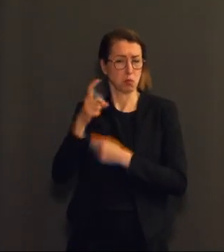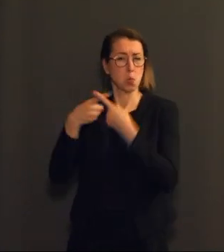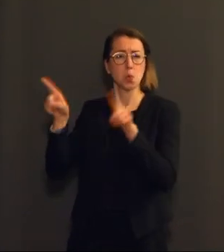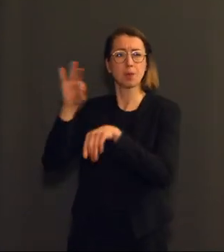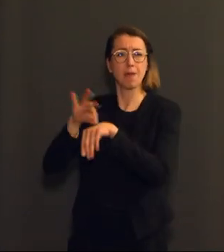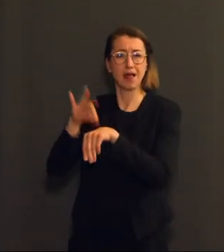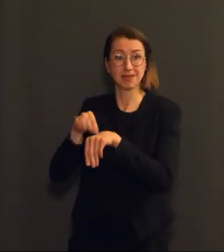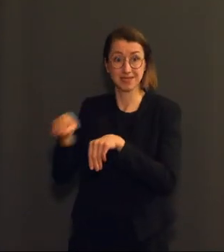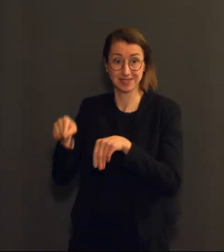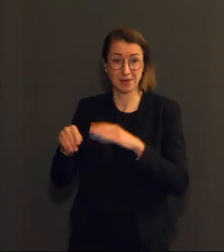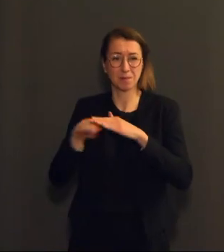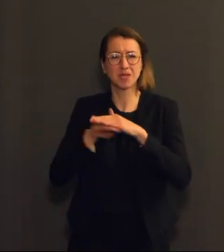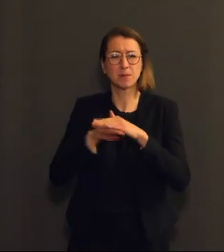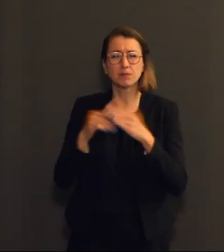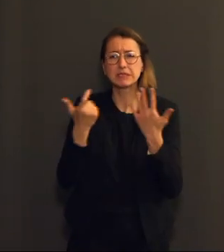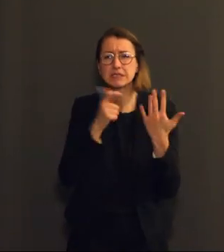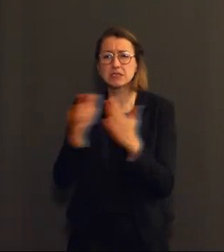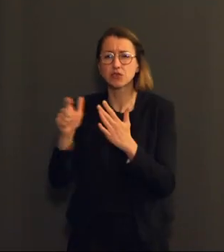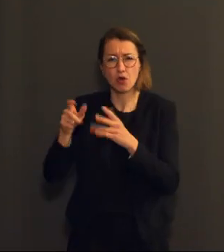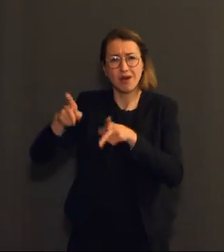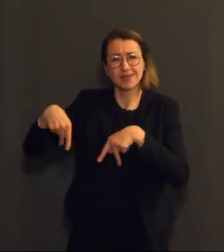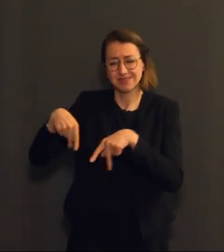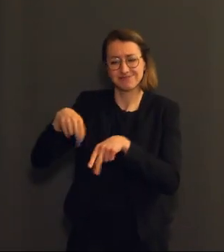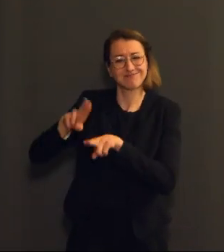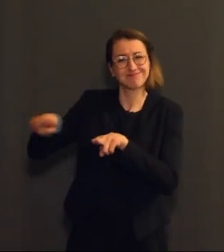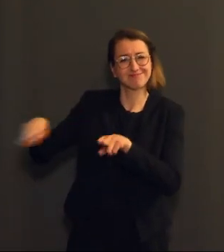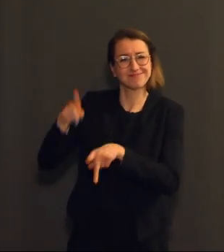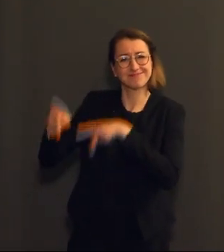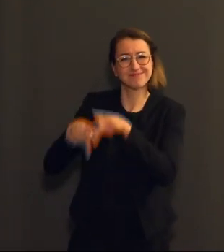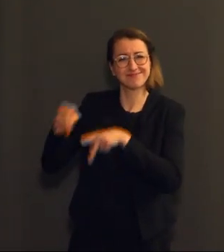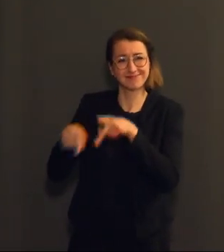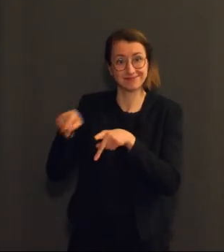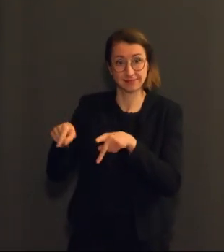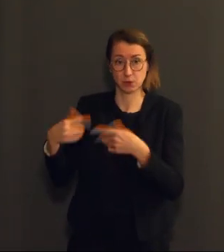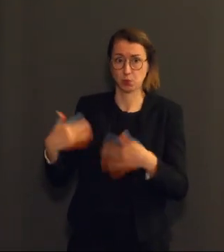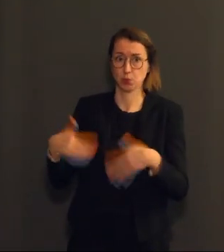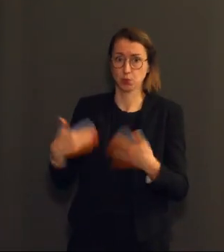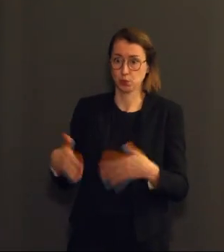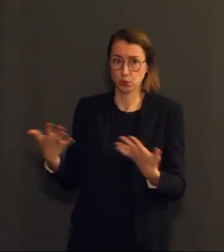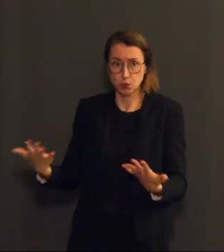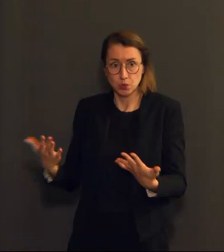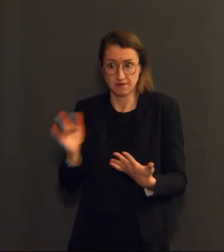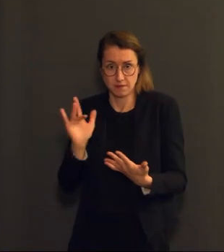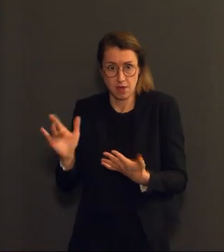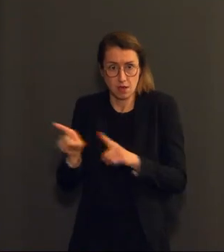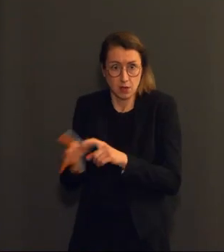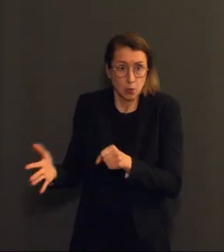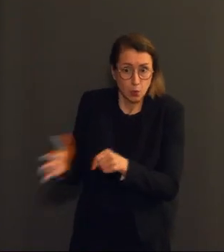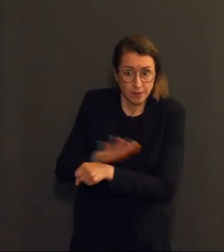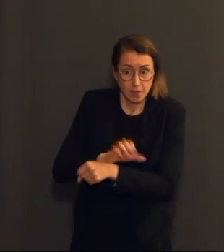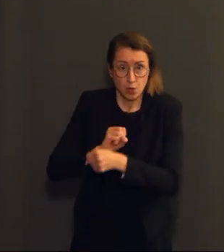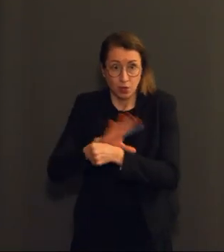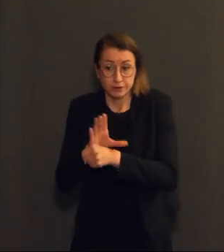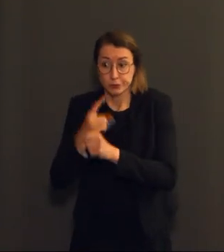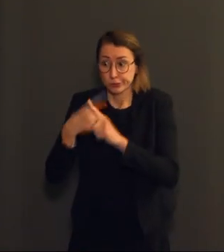Belgique au moment les plus creux, si on peut dire, signifie qu'actuellement, pratiquement tous les lits de soins intensifs sont occupés. Ce qui